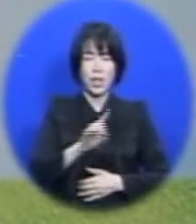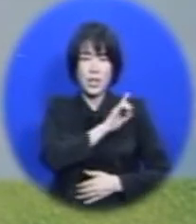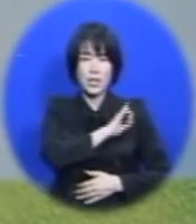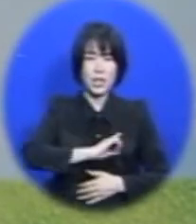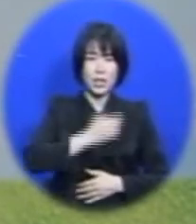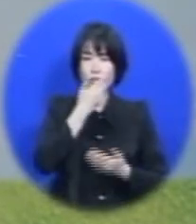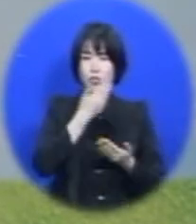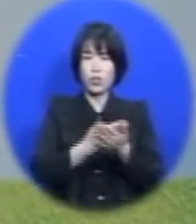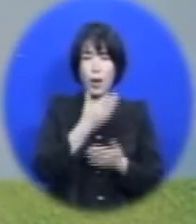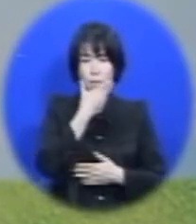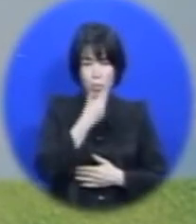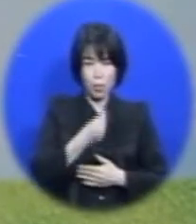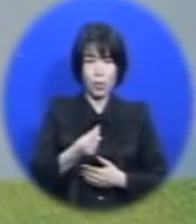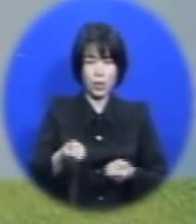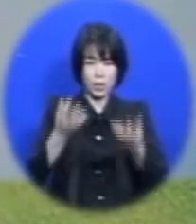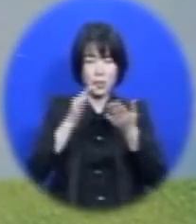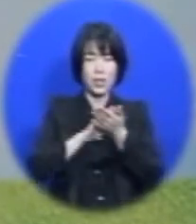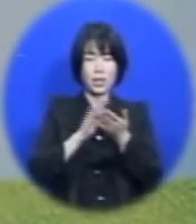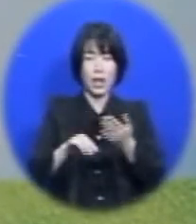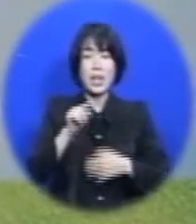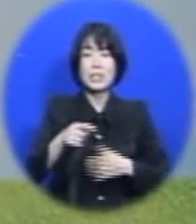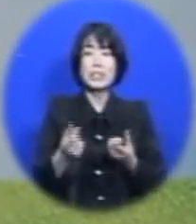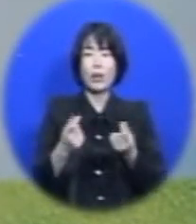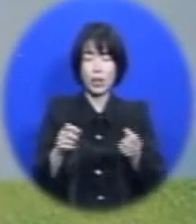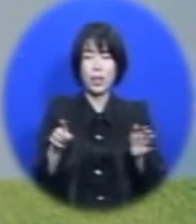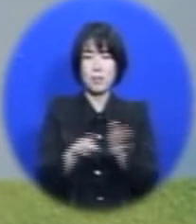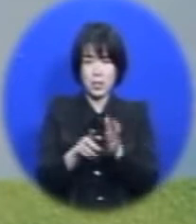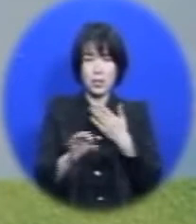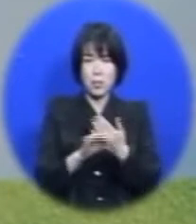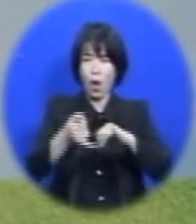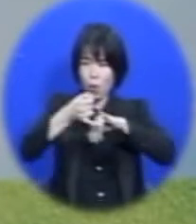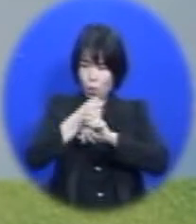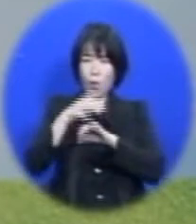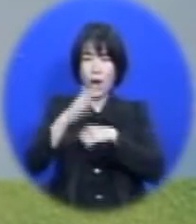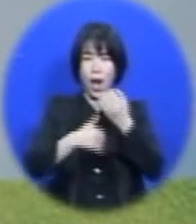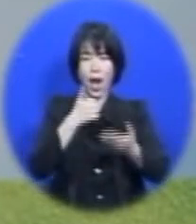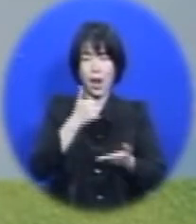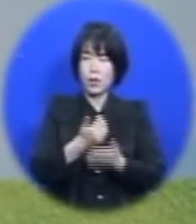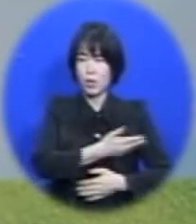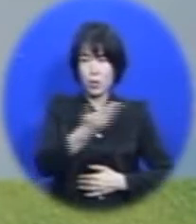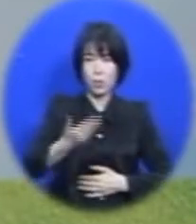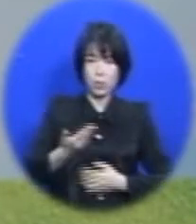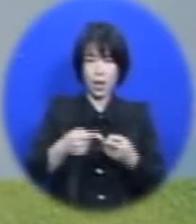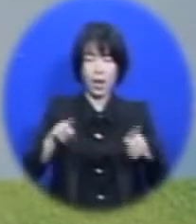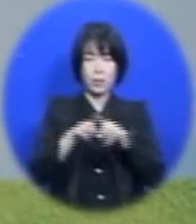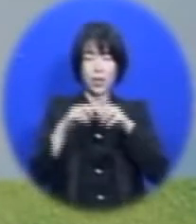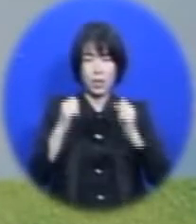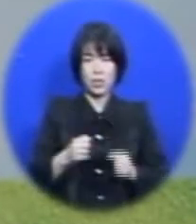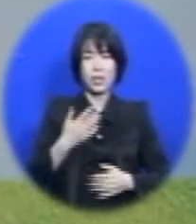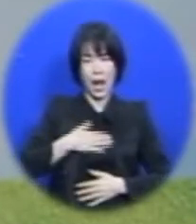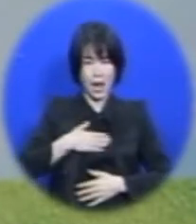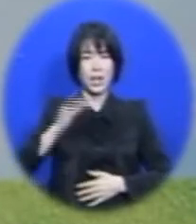중요한 복입니다. 여러분이 그렇게 믿으시면 반드시 하나님이 여러분과 함께 계시는 것을 알게